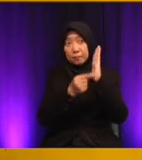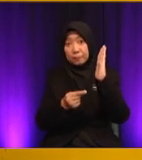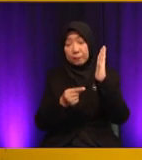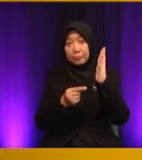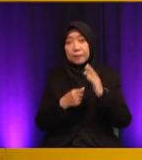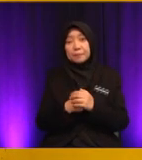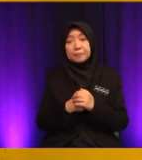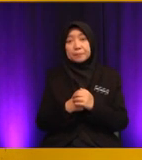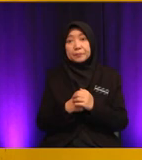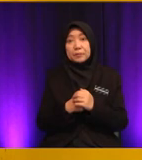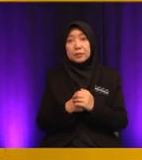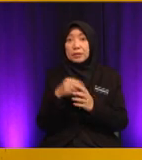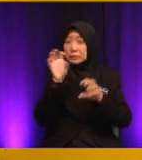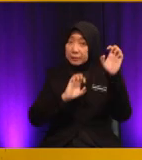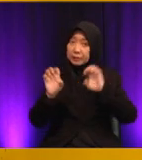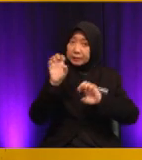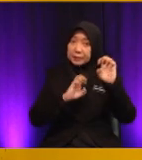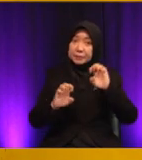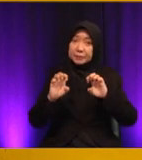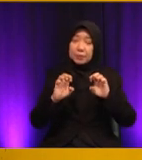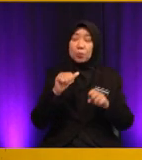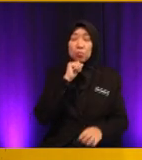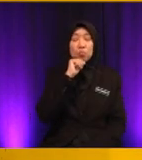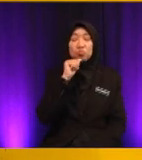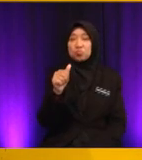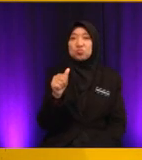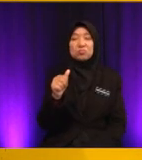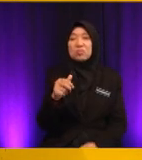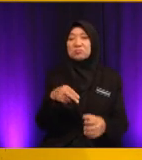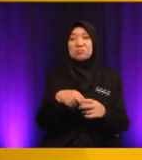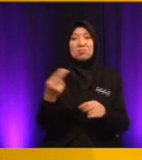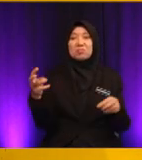eksperimen rupanya eksperimen bukan hasilnya